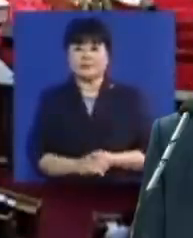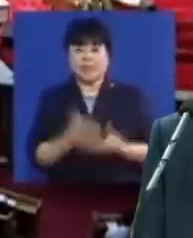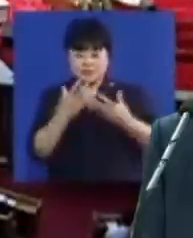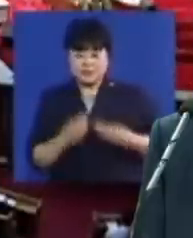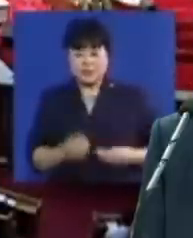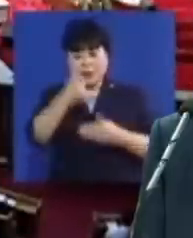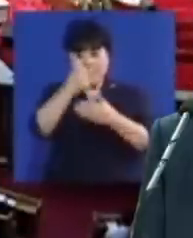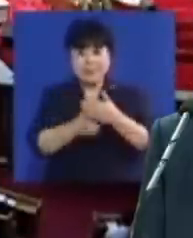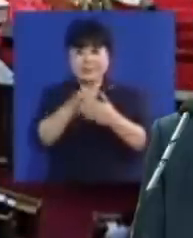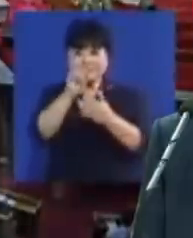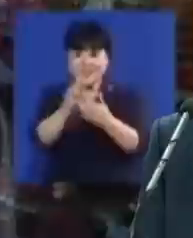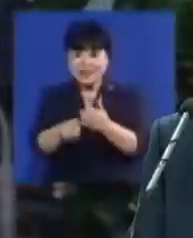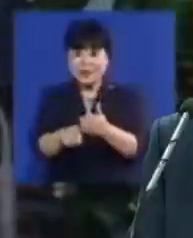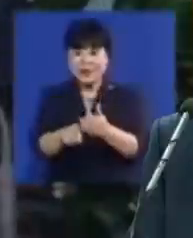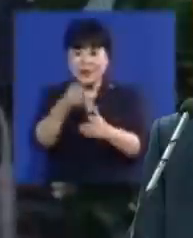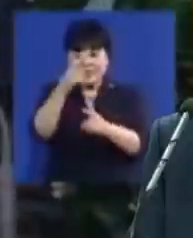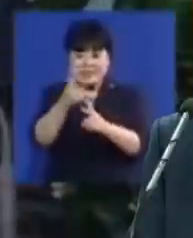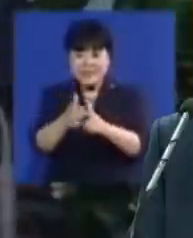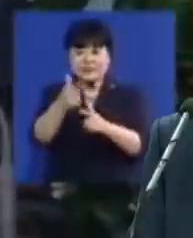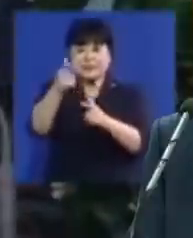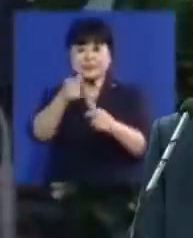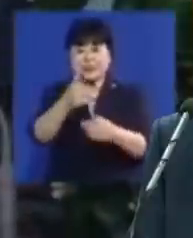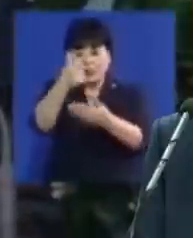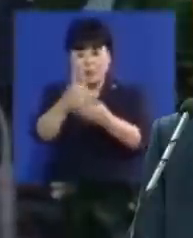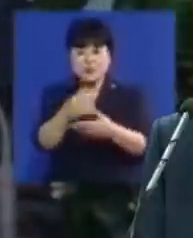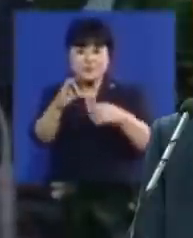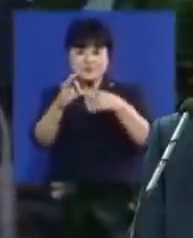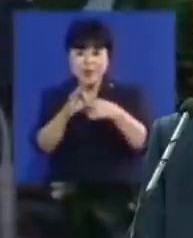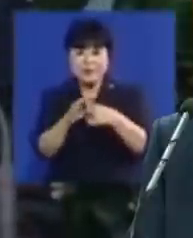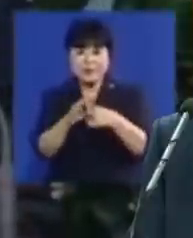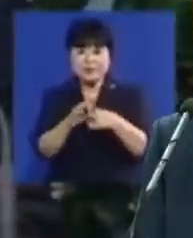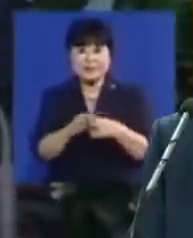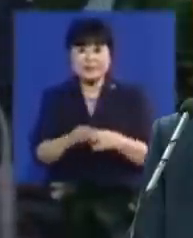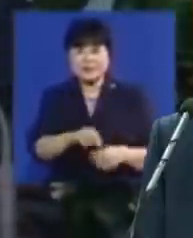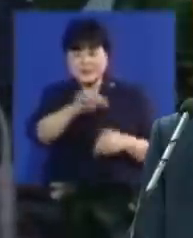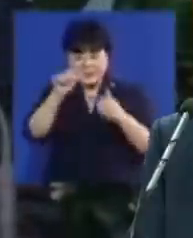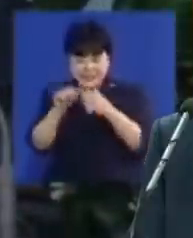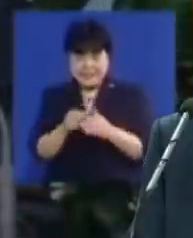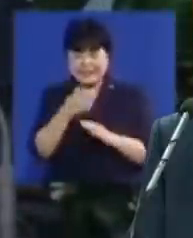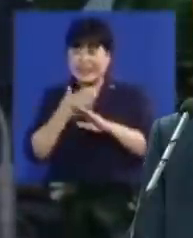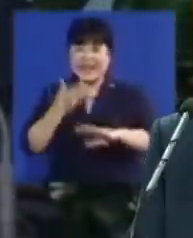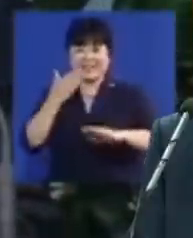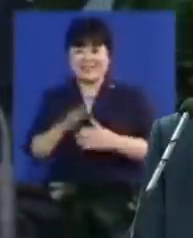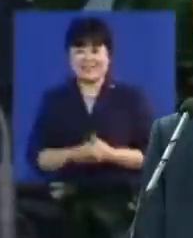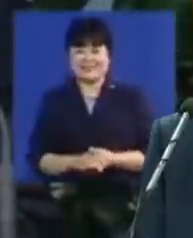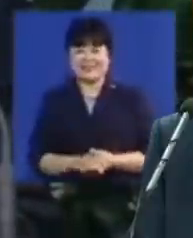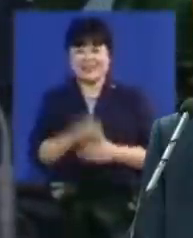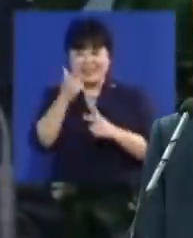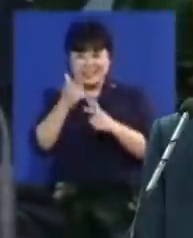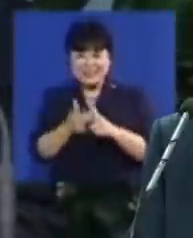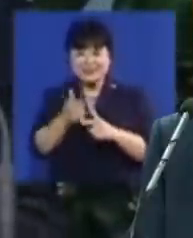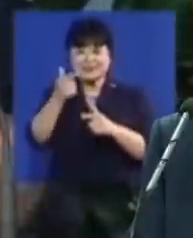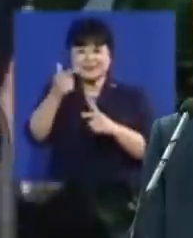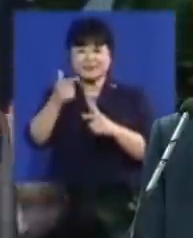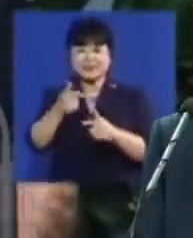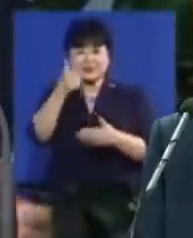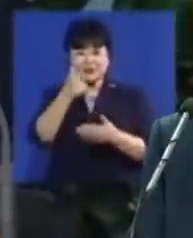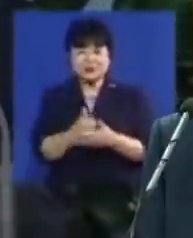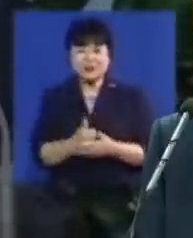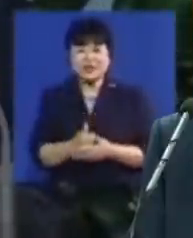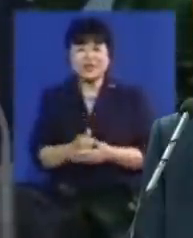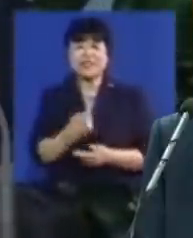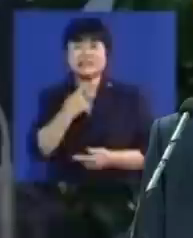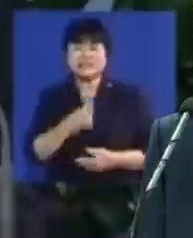절망에 처하더라도 예수님을 모시면 우리 생애가 달라지는 것입니다. 예수님은 죄를